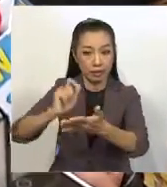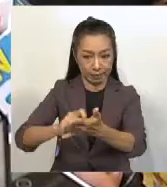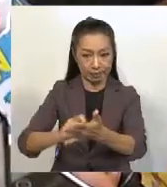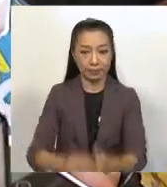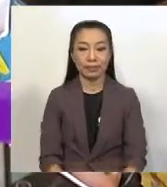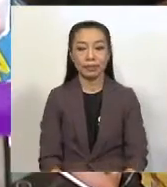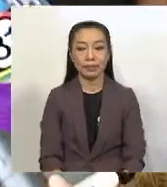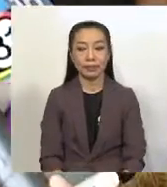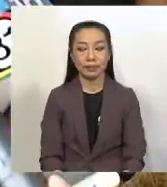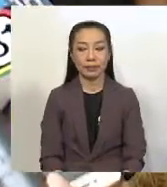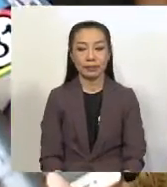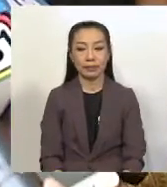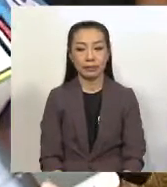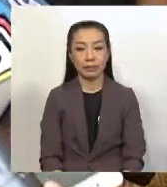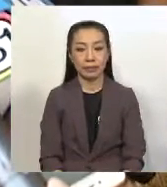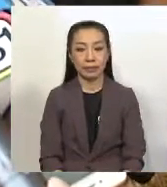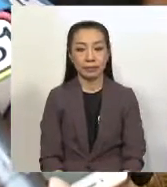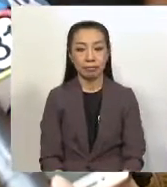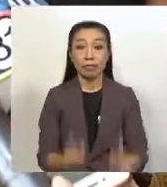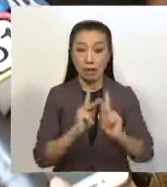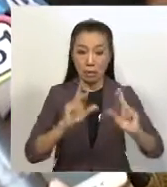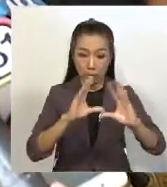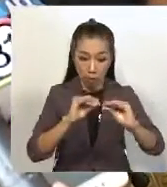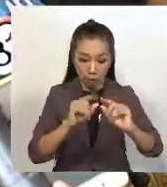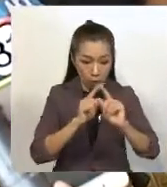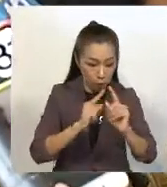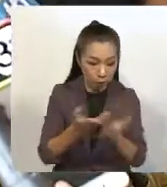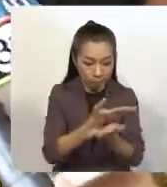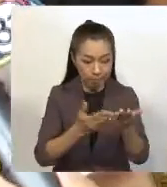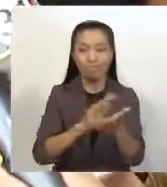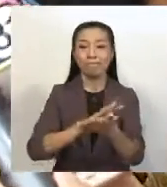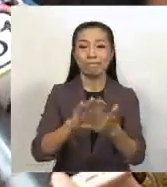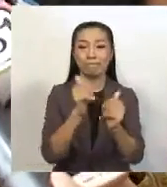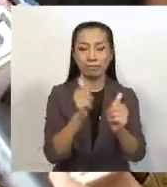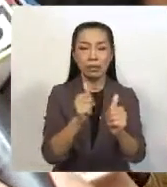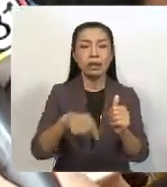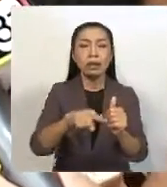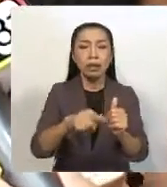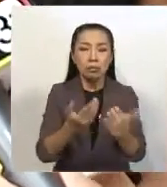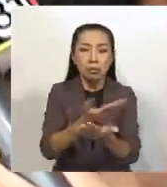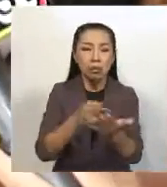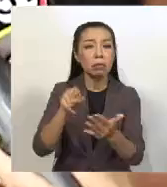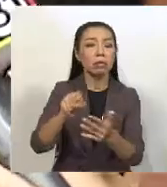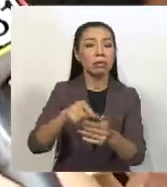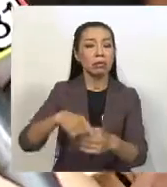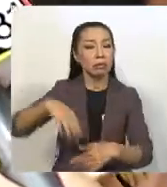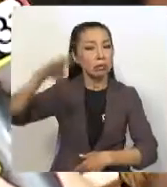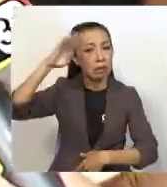ลาโหมกันค่ะ การประชุมก็เป็นความเรียบร้อยนะครับก็คือพิจารณาตามข้อเสน